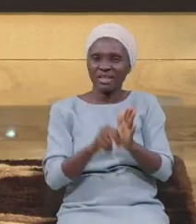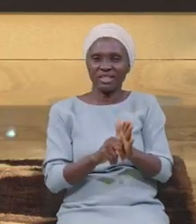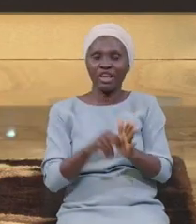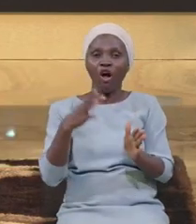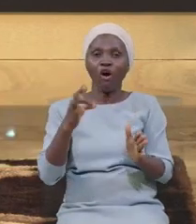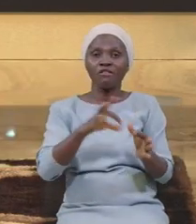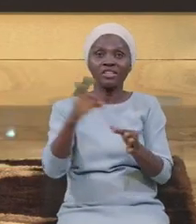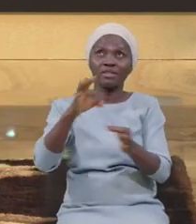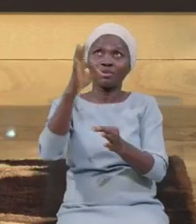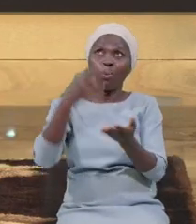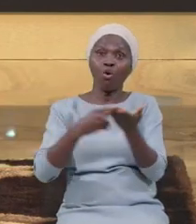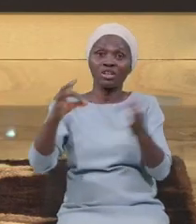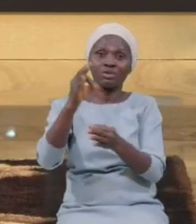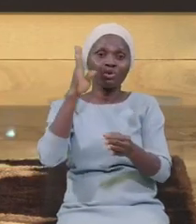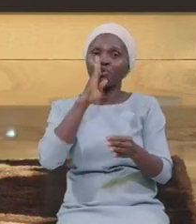Durable.